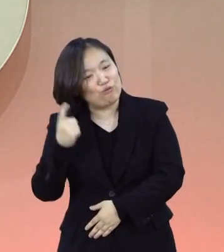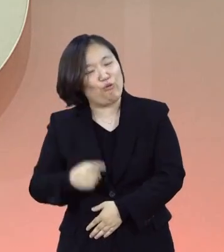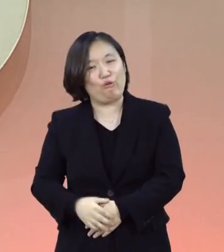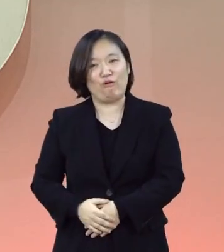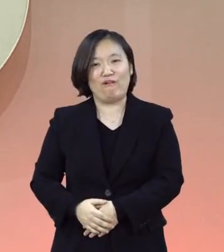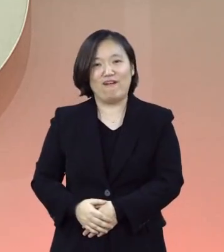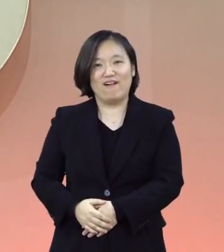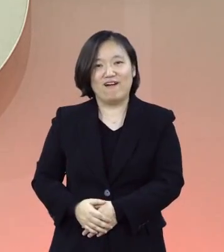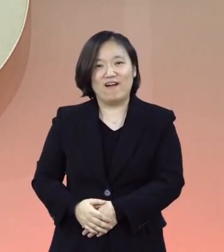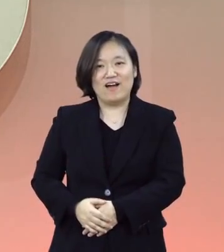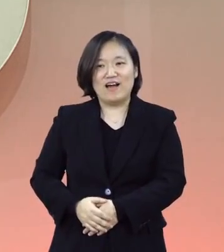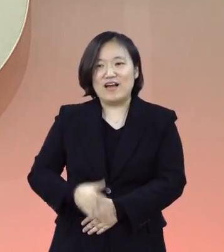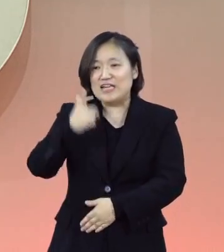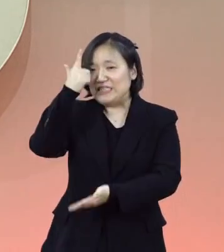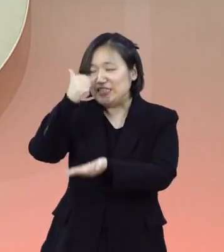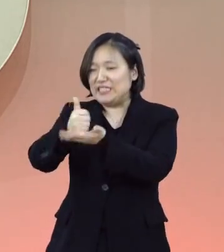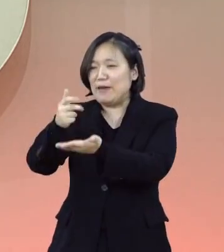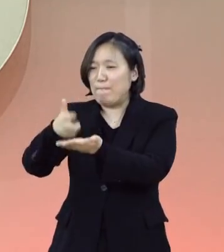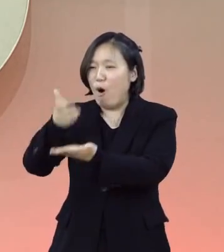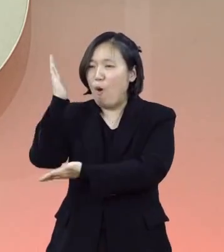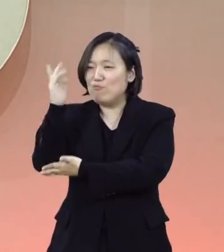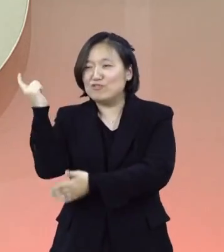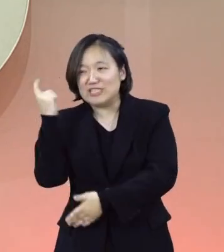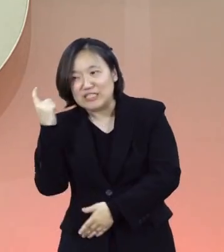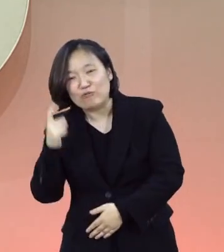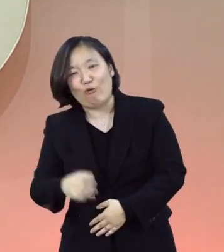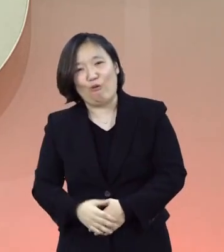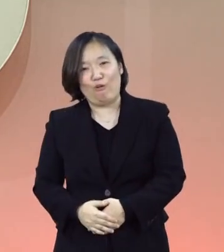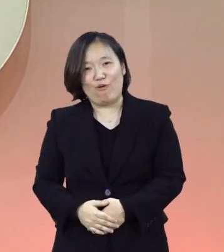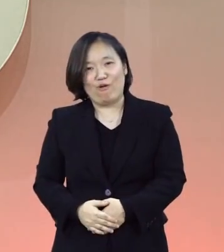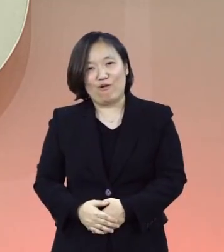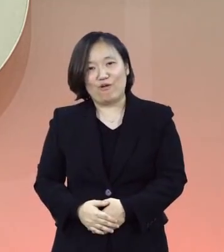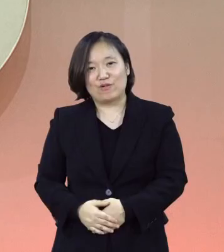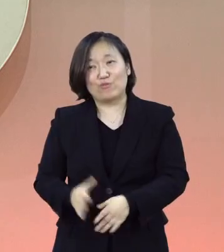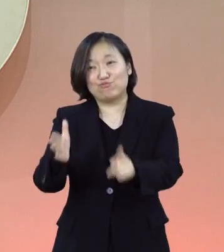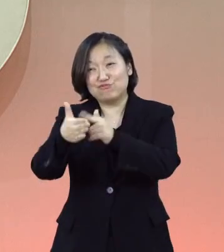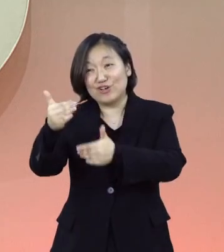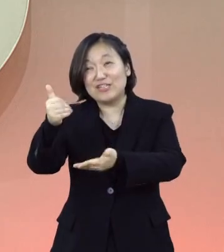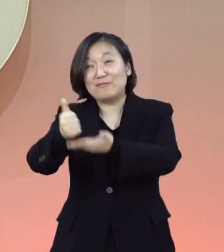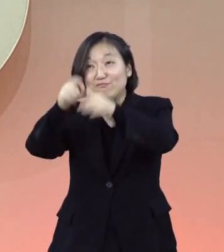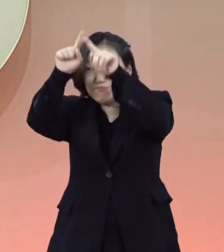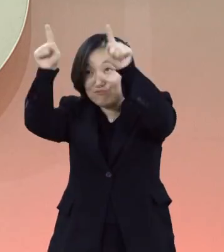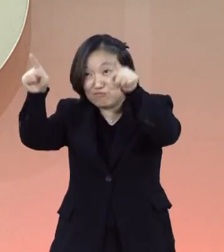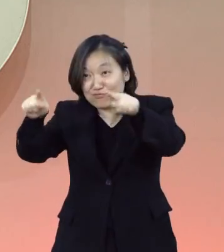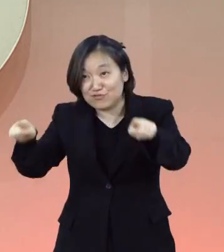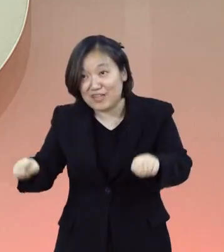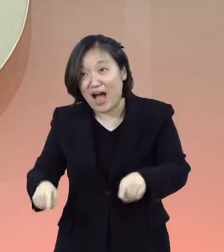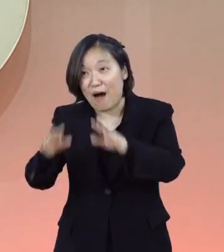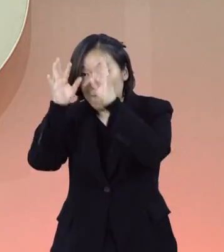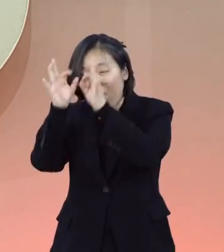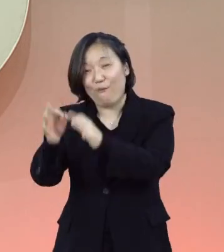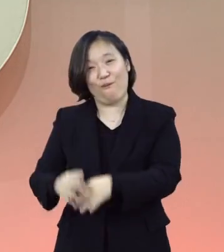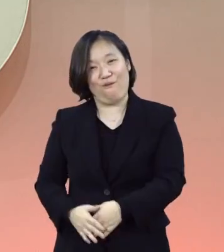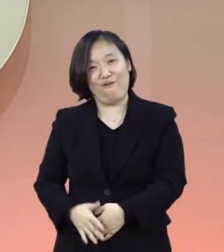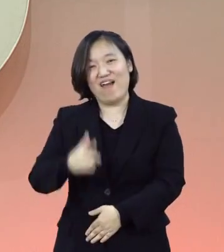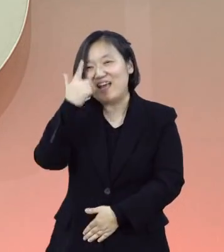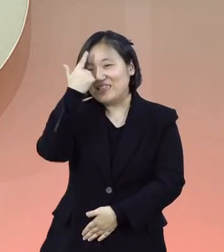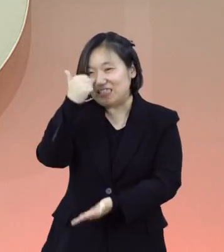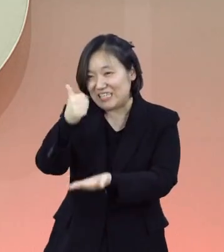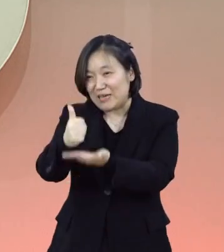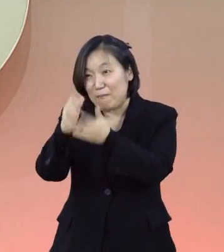맨날 절을 뛰어다니면서 맨날 보는 게 부처님 불상이고 스님들의 모습이다